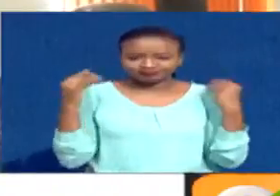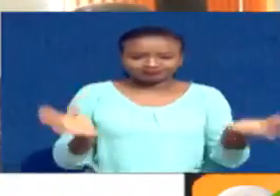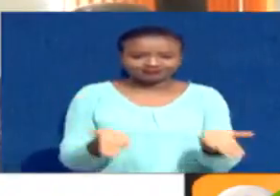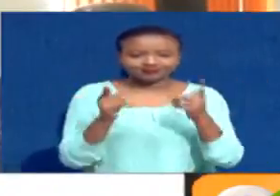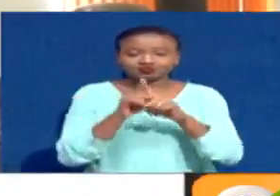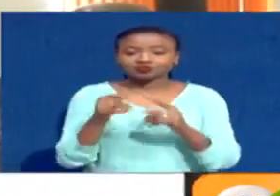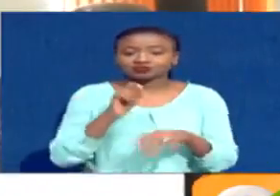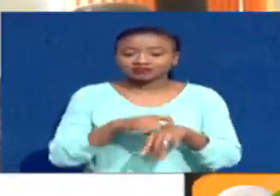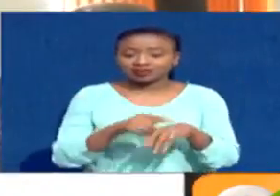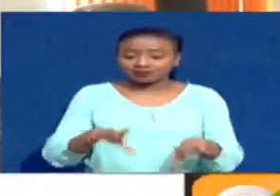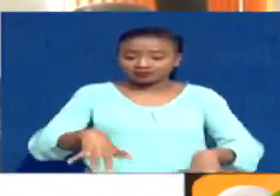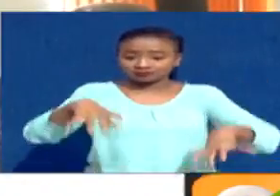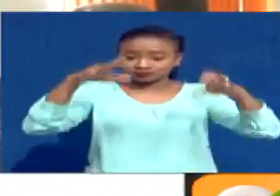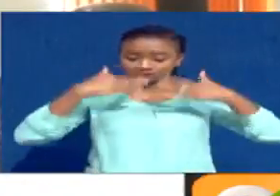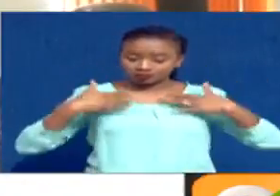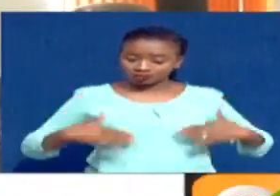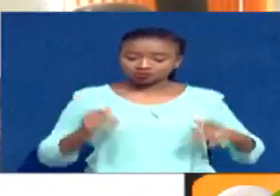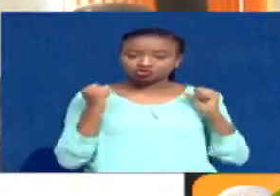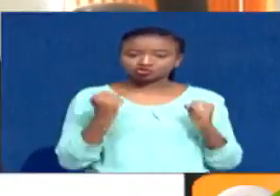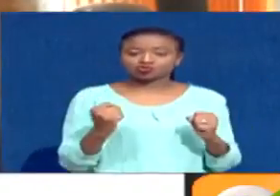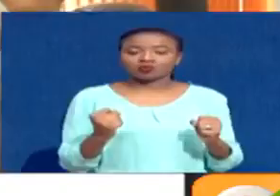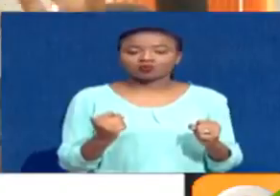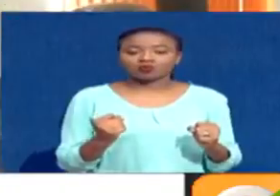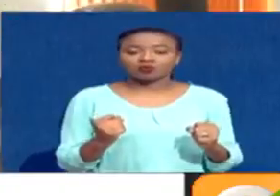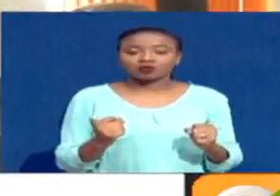up physically kuwa, wako physically fit as they grow